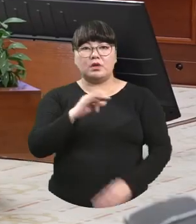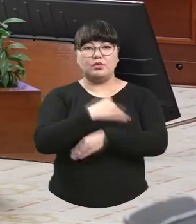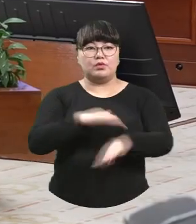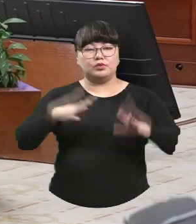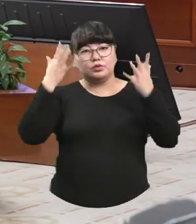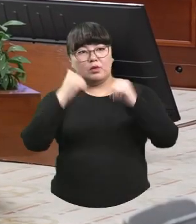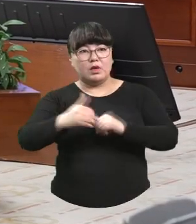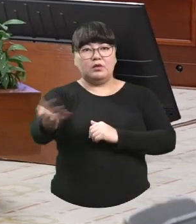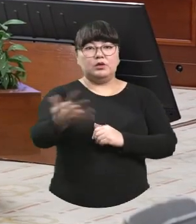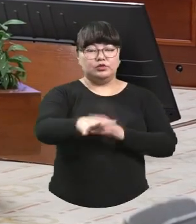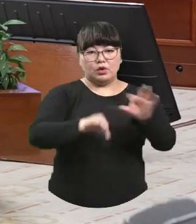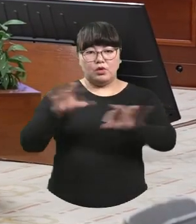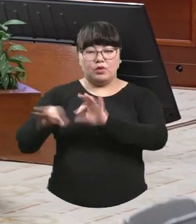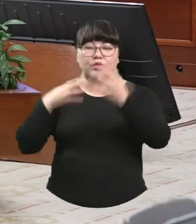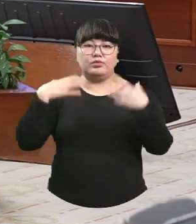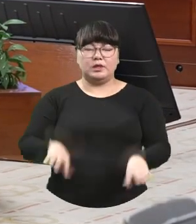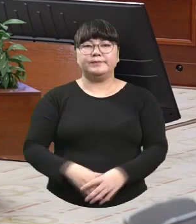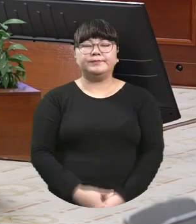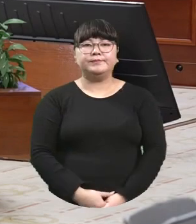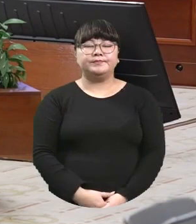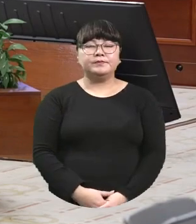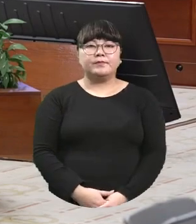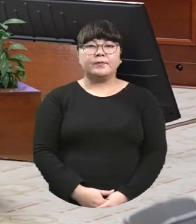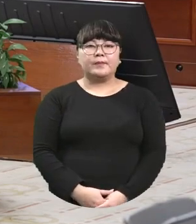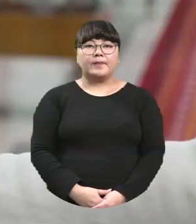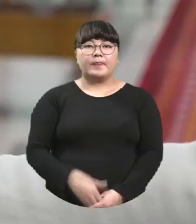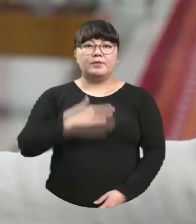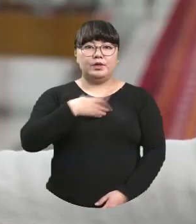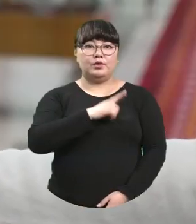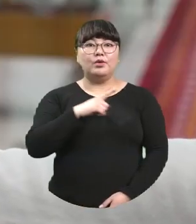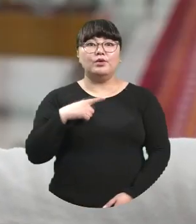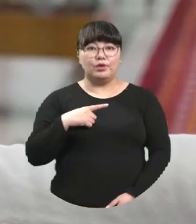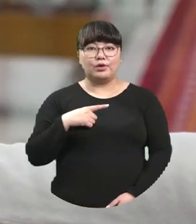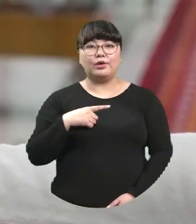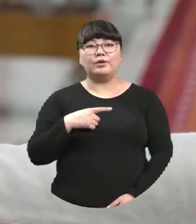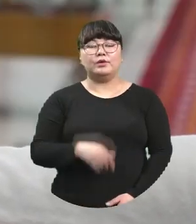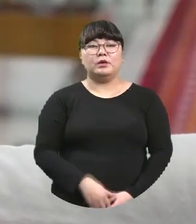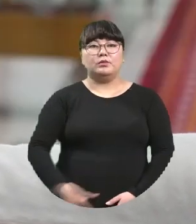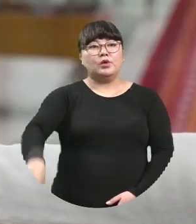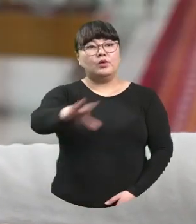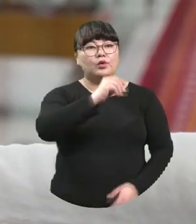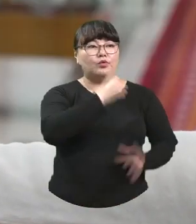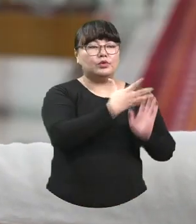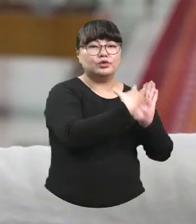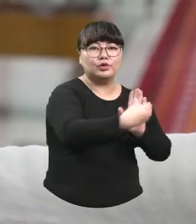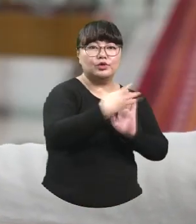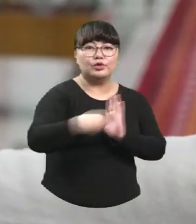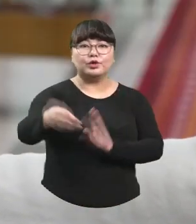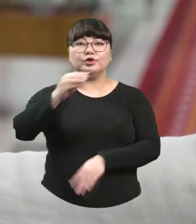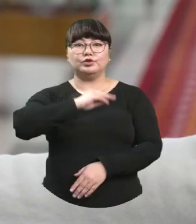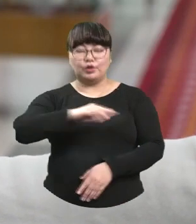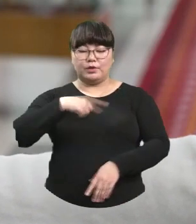150 сурагчийг зохион байгуулагчид нь сонгон шалгаруулжээ. Би өөрийгөө болон бусдад нөлөөлөх хүмүүст